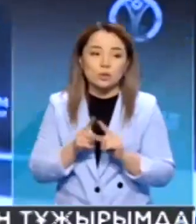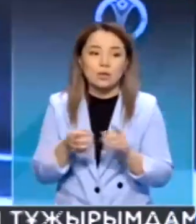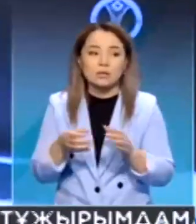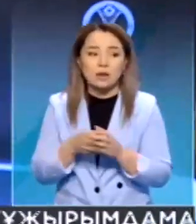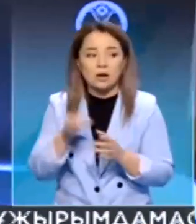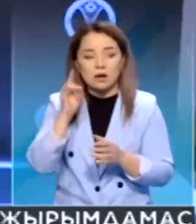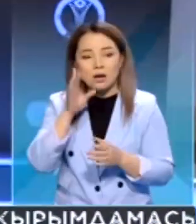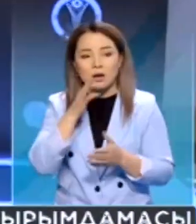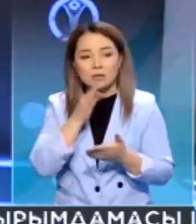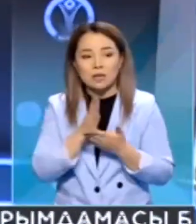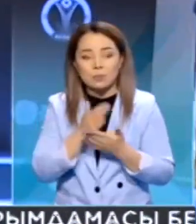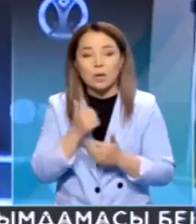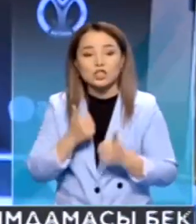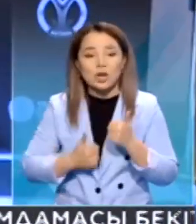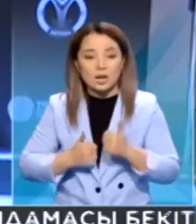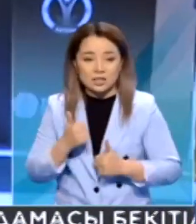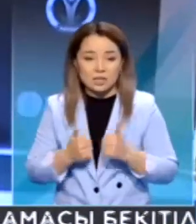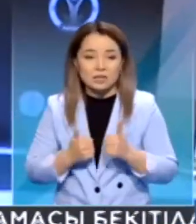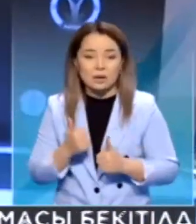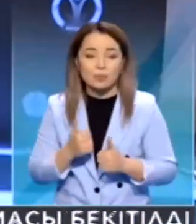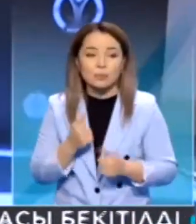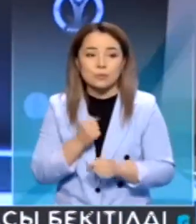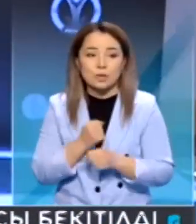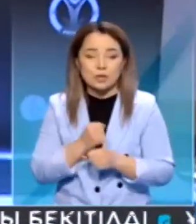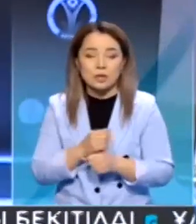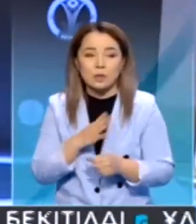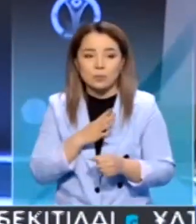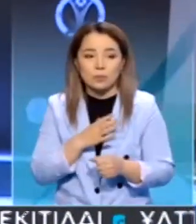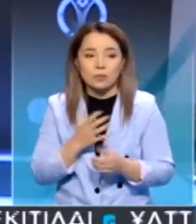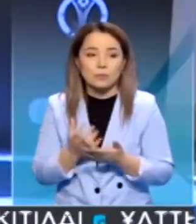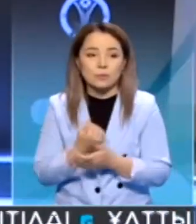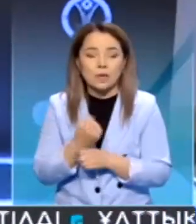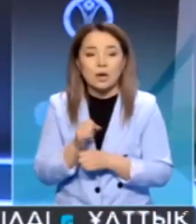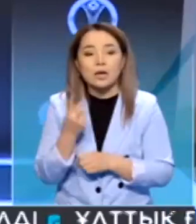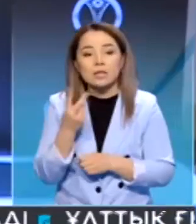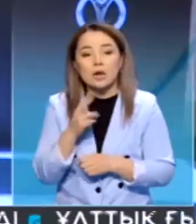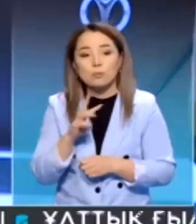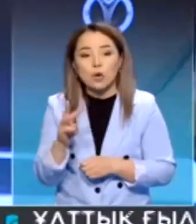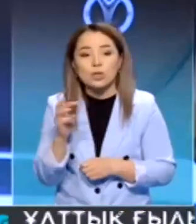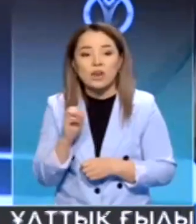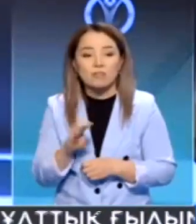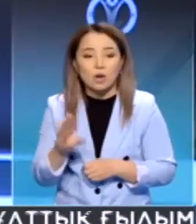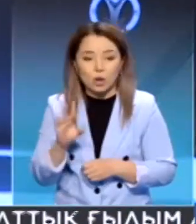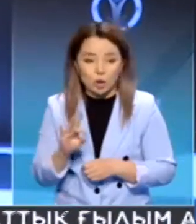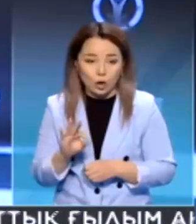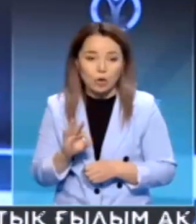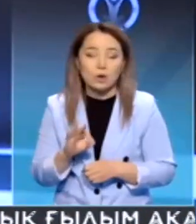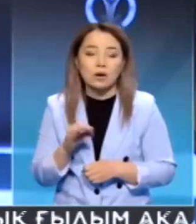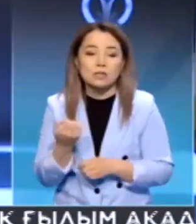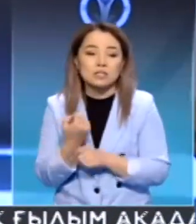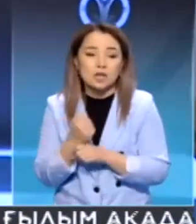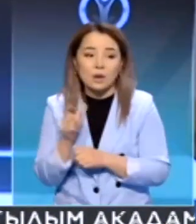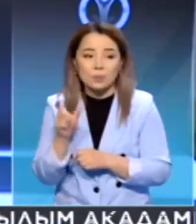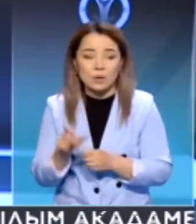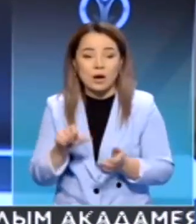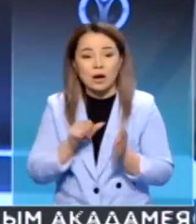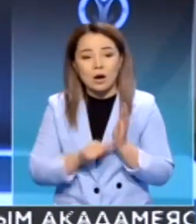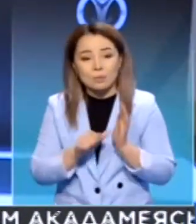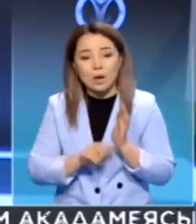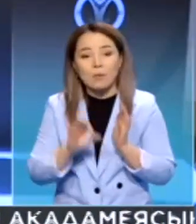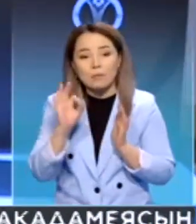атағы жарысындағы тігілген жүлде қоры 2 миллион евро. Жеңімпаз